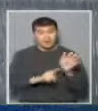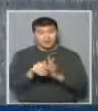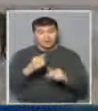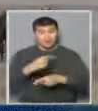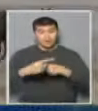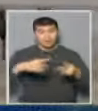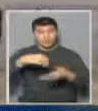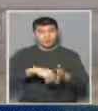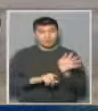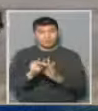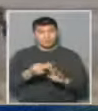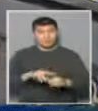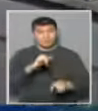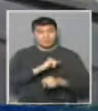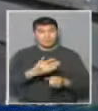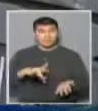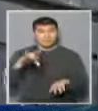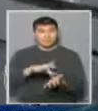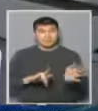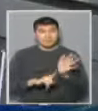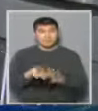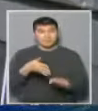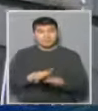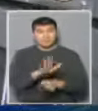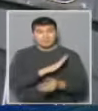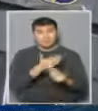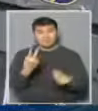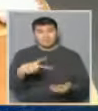өңірлік өнімдегі шағын және орта кәсіпкерліктің үлесі